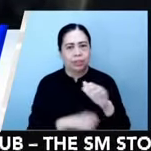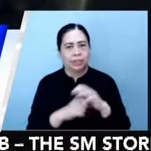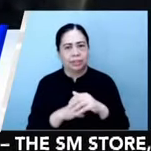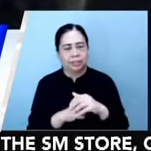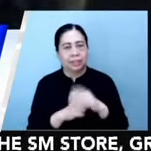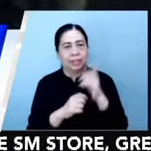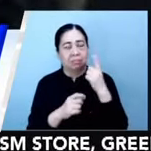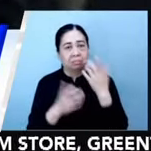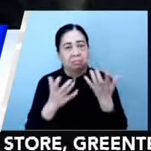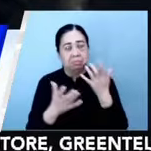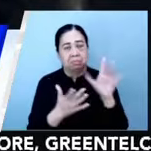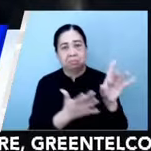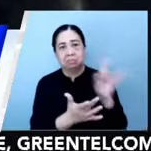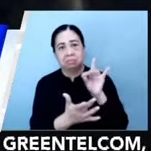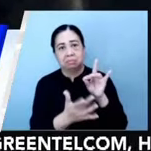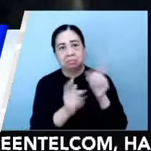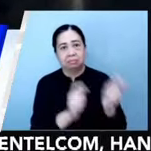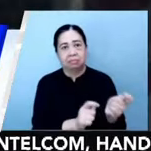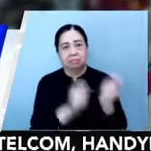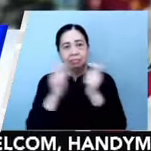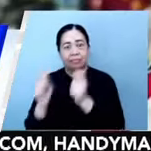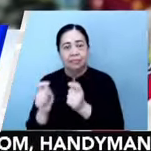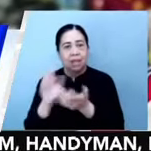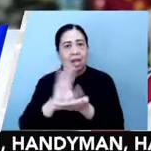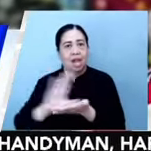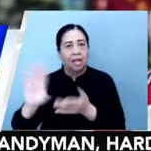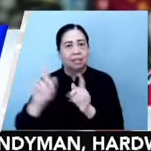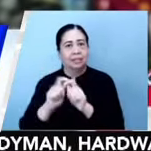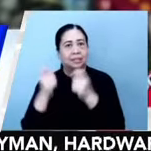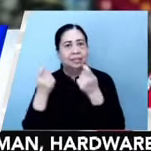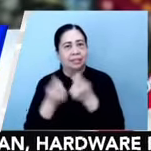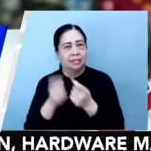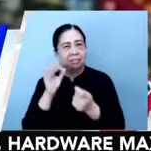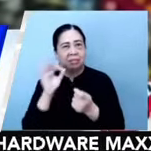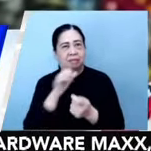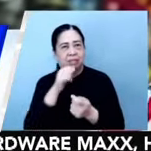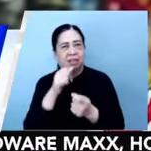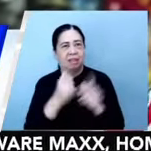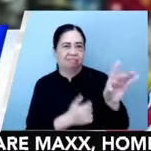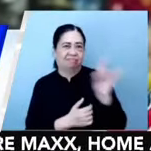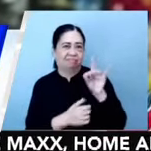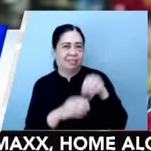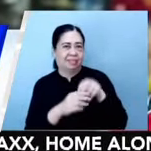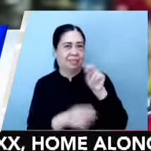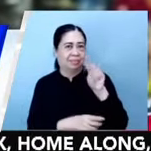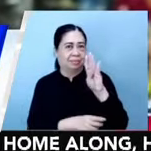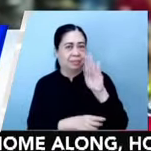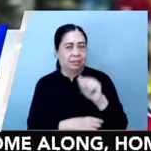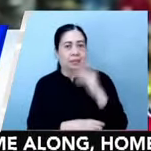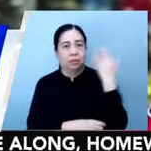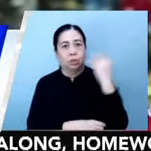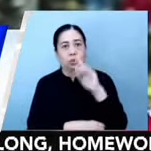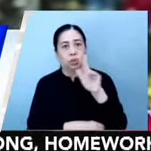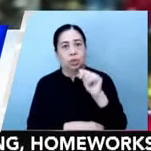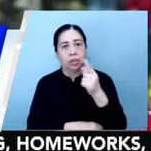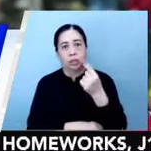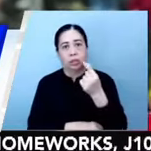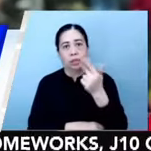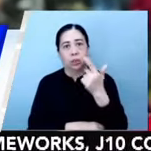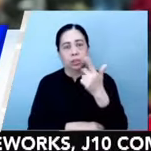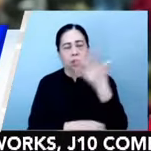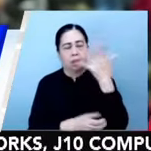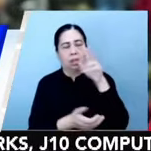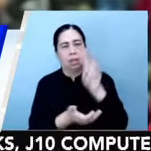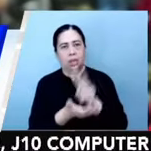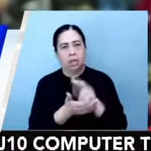siya makalipat ng college team sakaling hindi madraft. Noong July 2023, nag-collapse dahil sa sakit sa puso